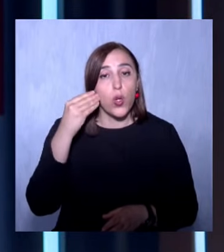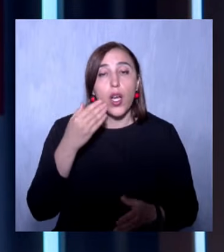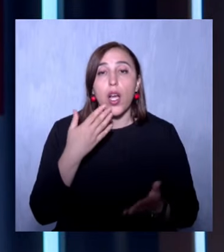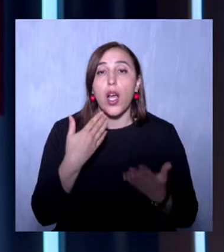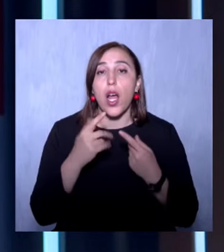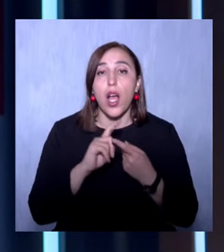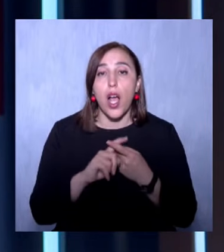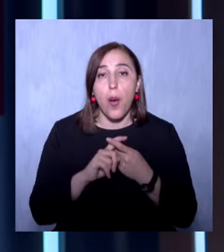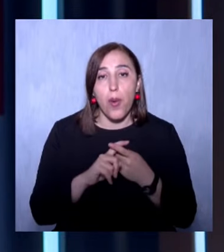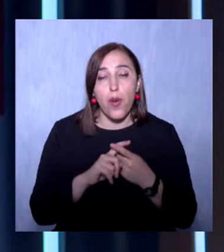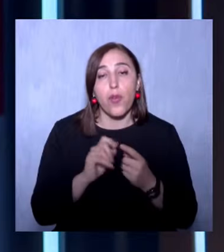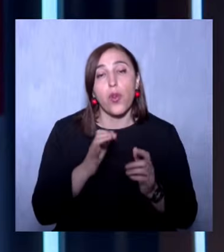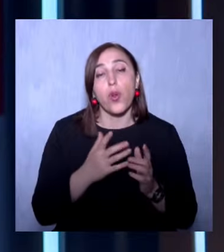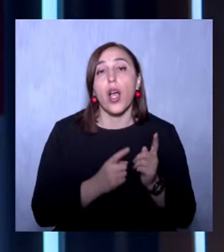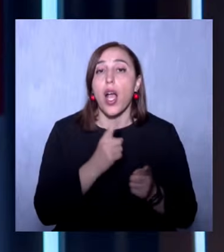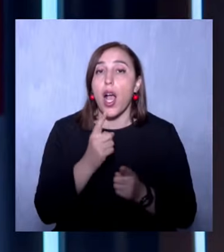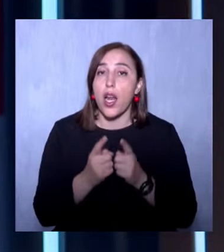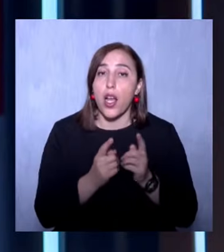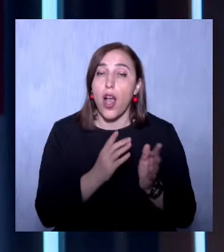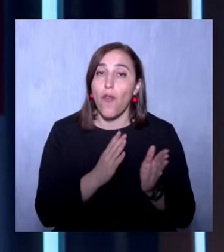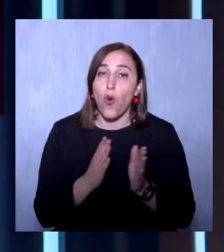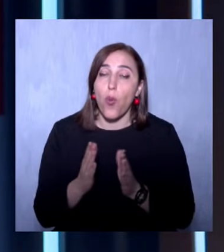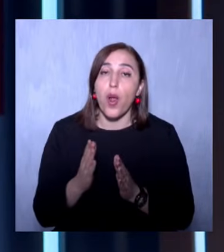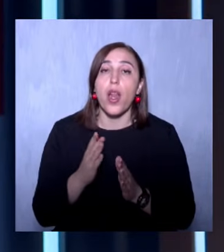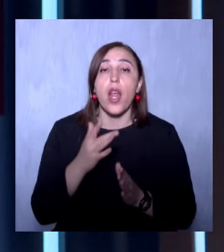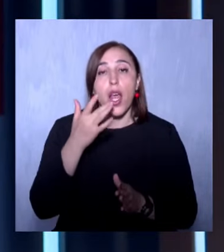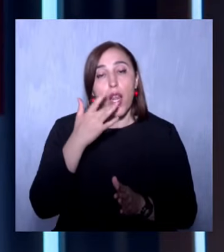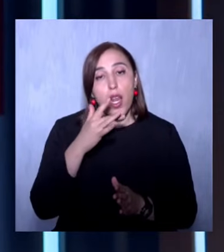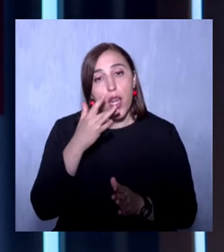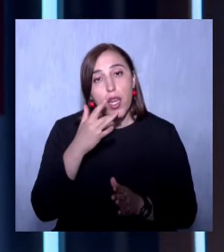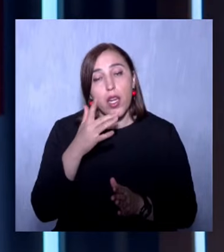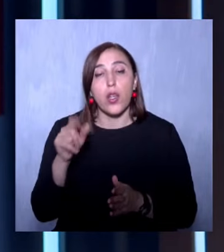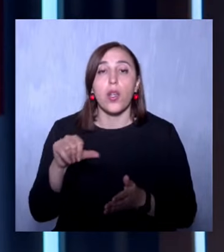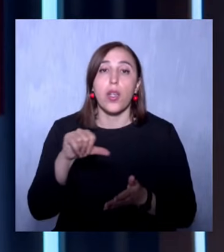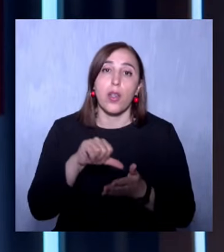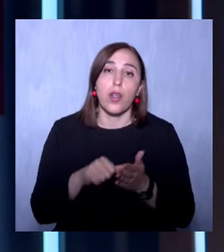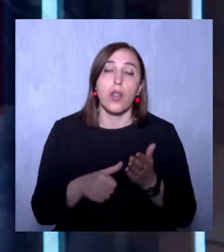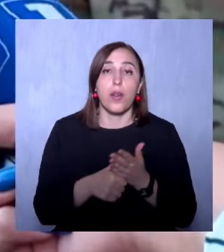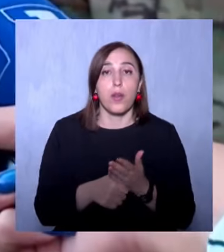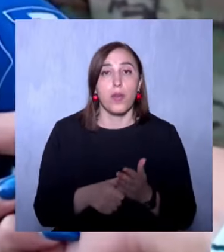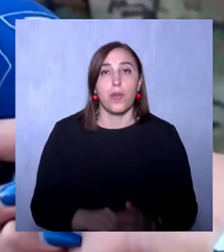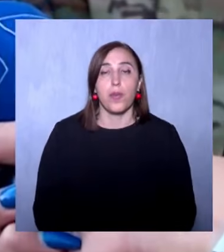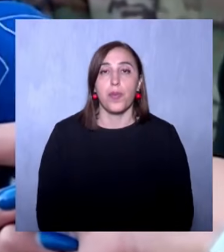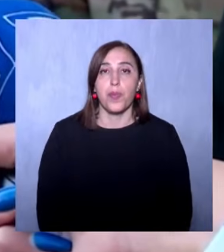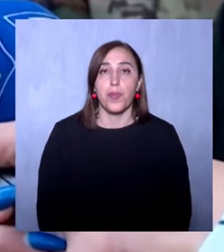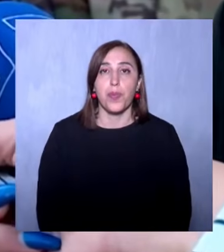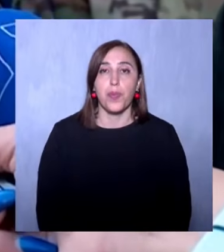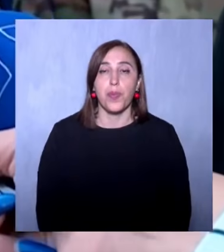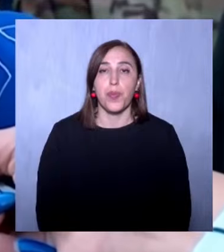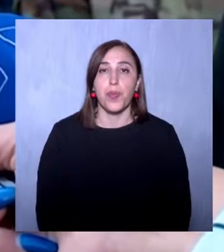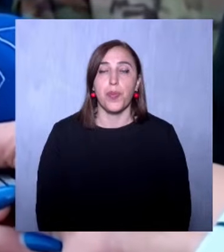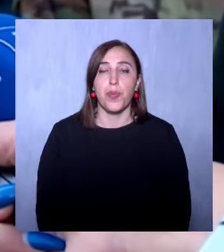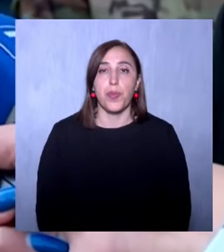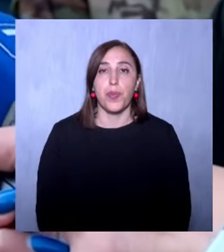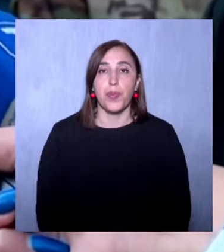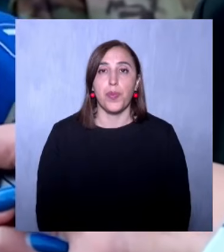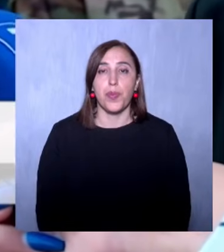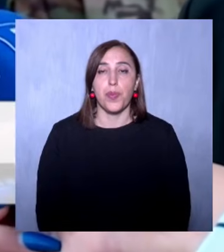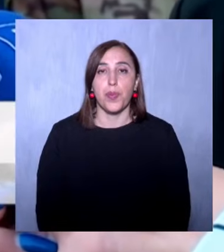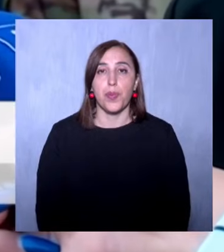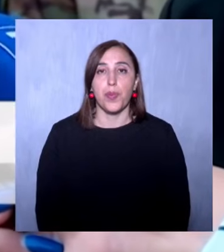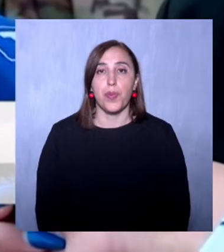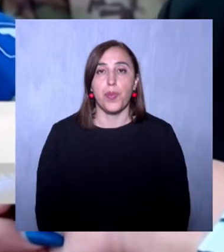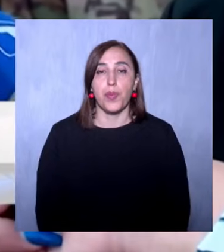հարաբերությունների հնարավոր կարգավորմանն ու դրանում Միացյալ նահանգների դերին։ Well, first of all, I think it is, you